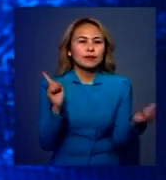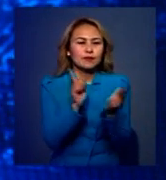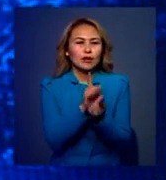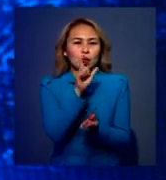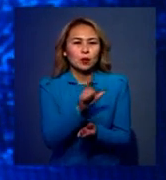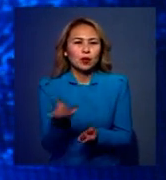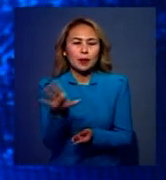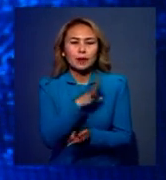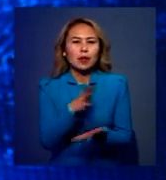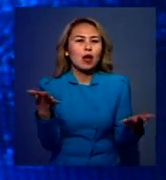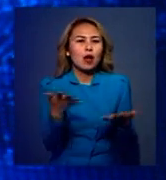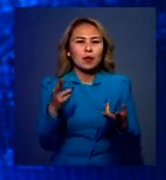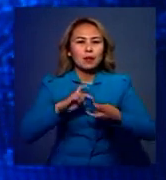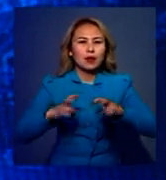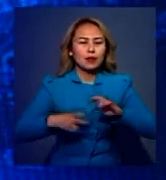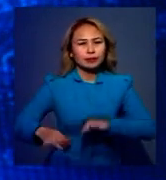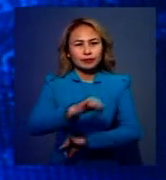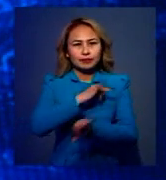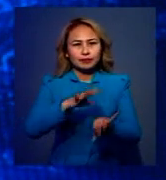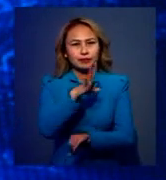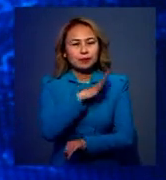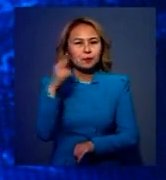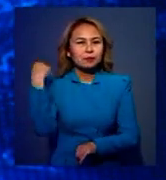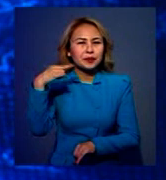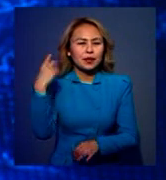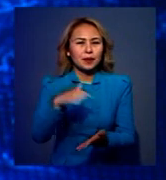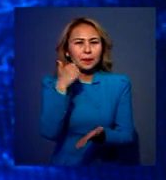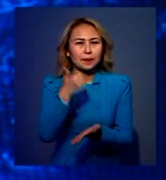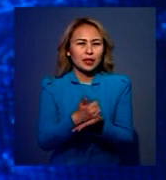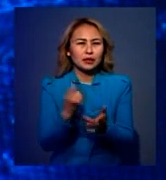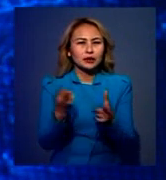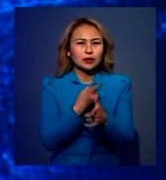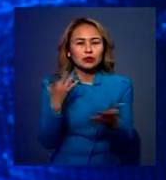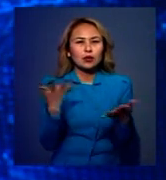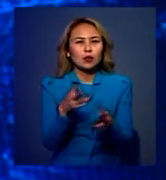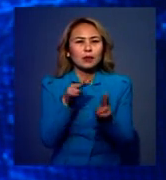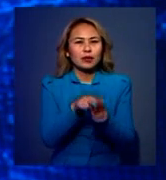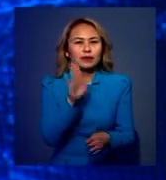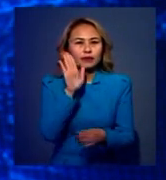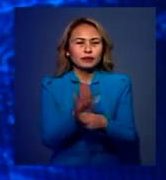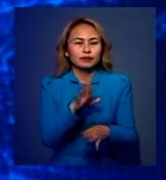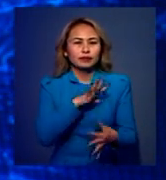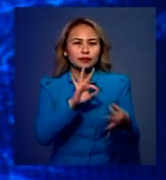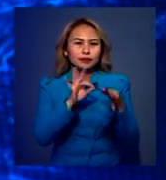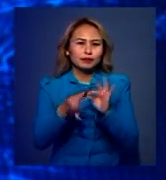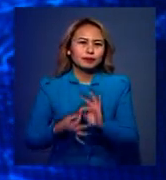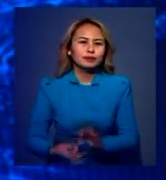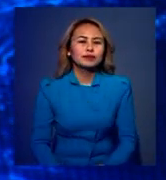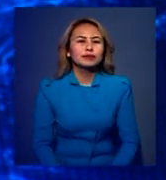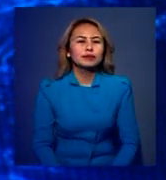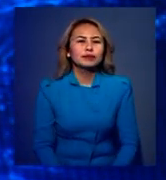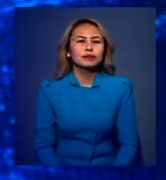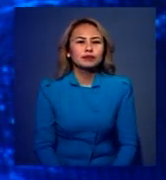жолықты. Жиында қандай өзекті мәселелер айтылды? Президент аймақ басшылығына нені жүктеді? Әріптесім Дастан